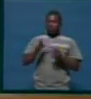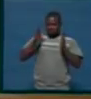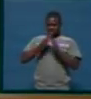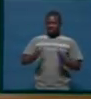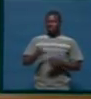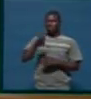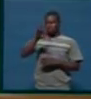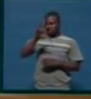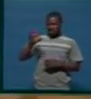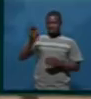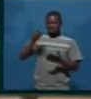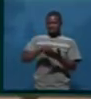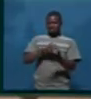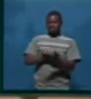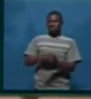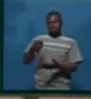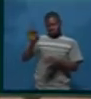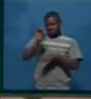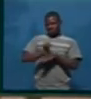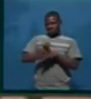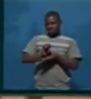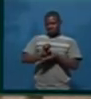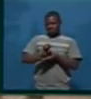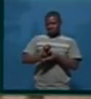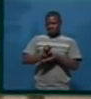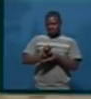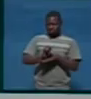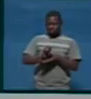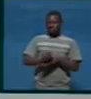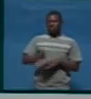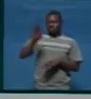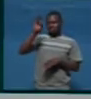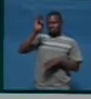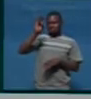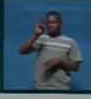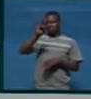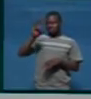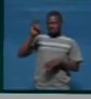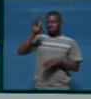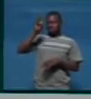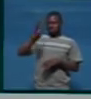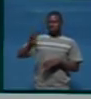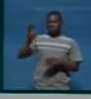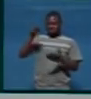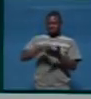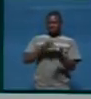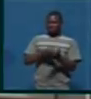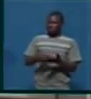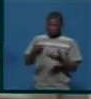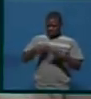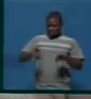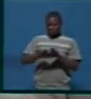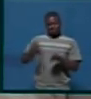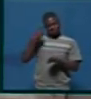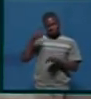ce qui est de la cathédrale Notre-Dame de Lourdes, 760 millions sont nécessaires pour sa rénovation. Et de ces